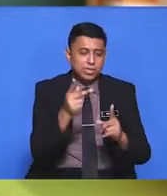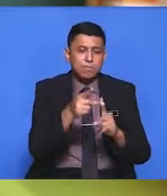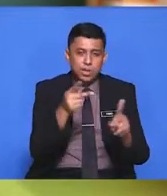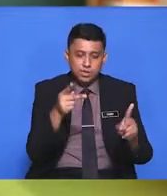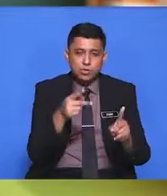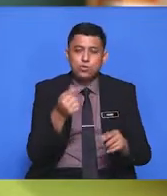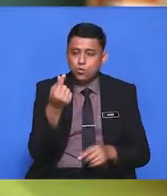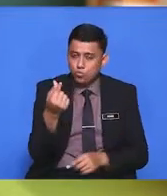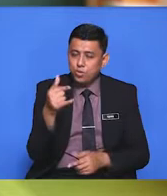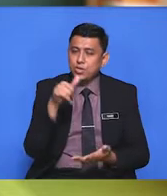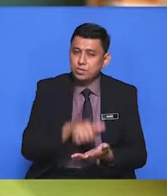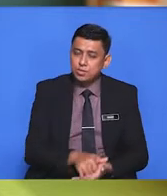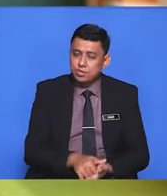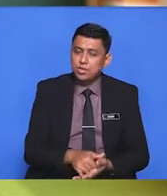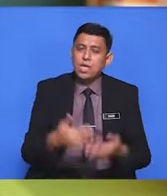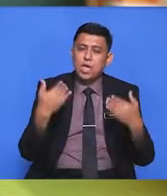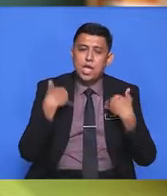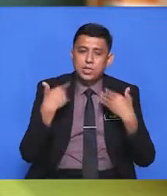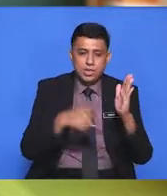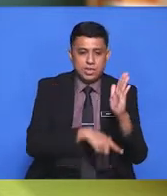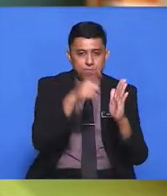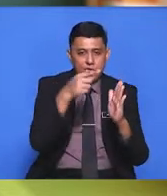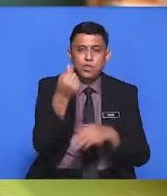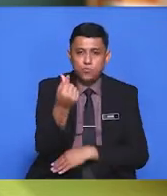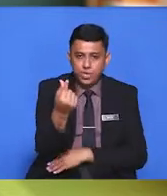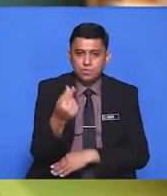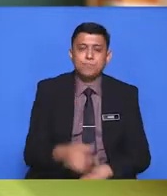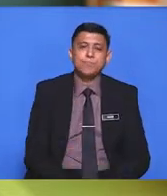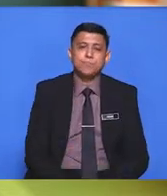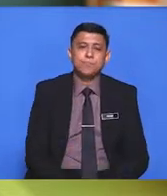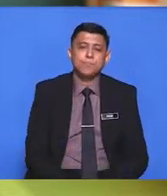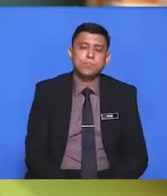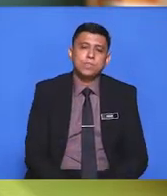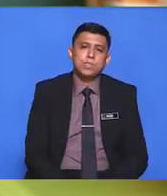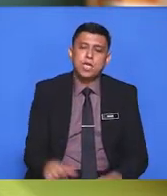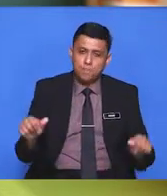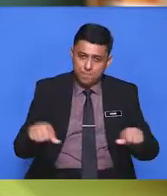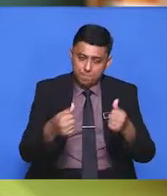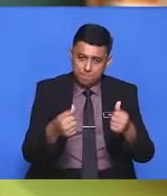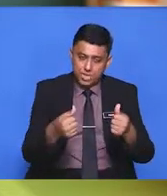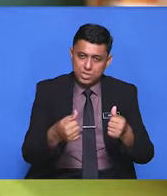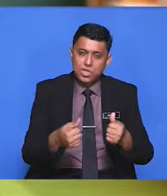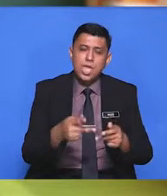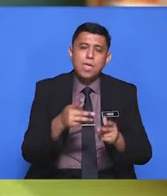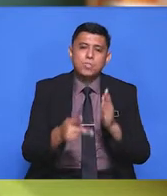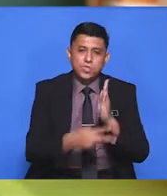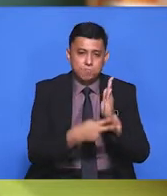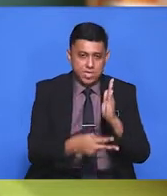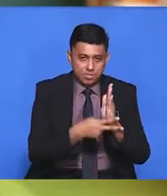itu jika kamu mempunyai lebihan wang. Kamu boleh amalkan amalan berjimat